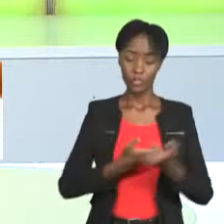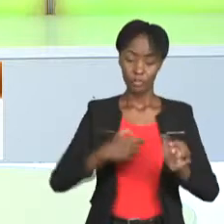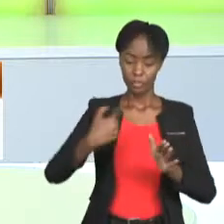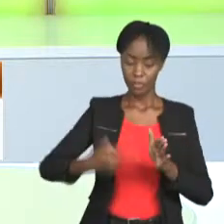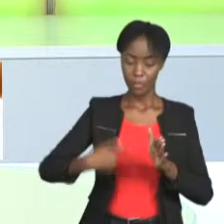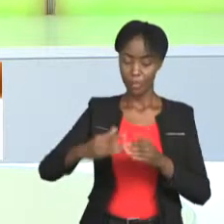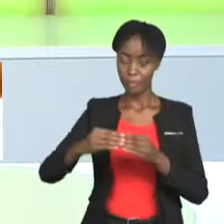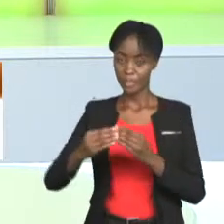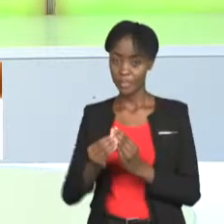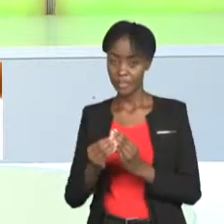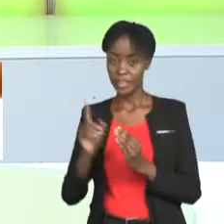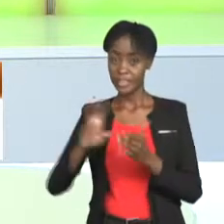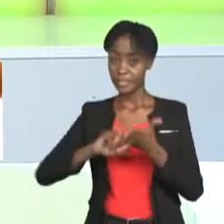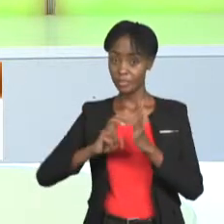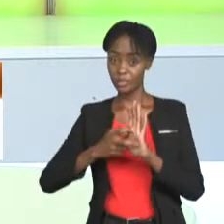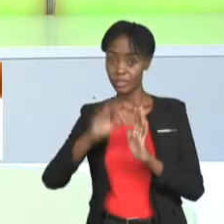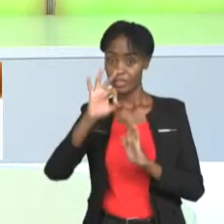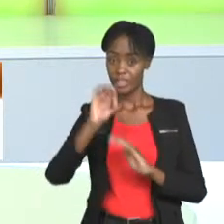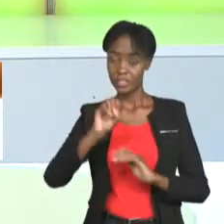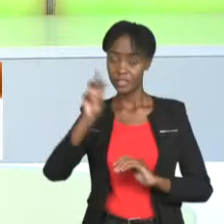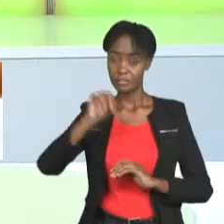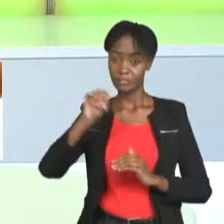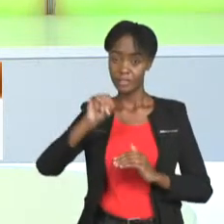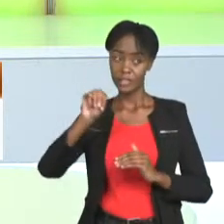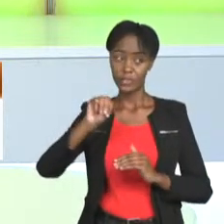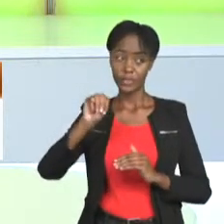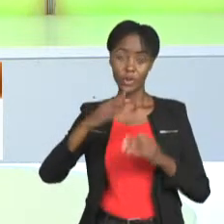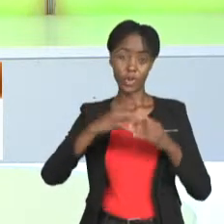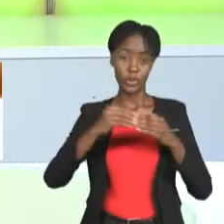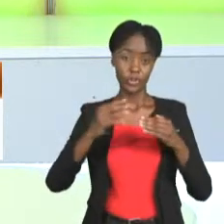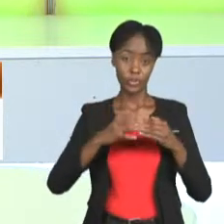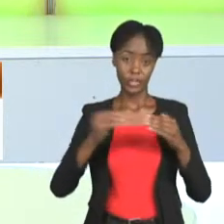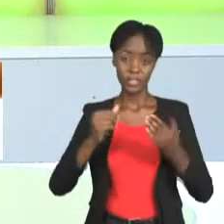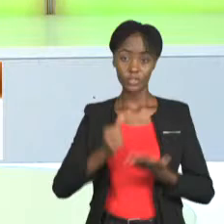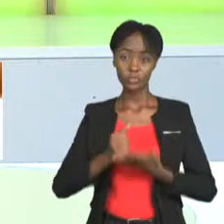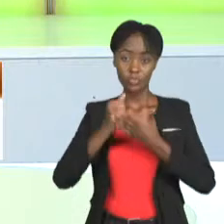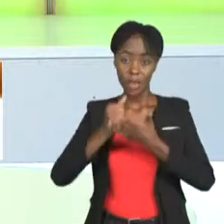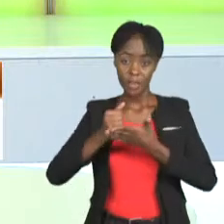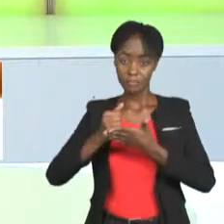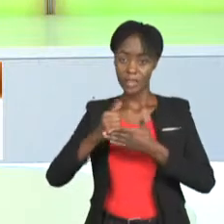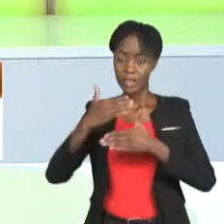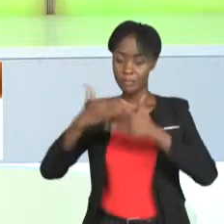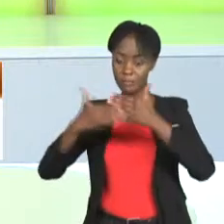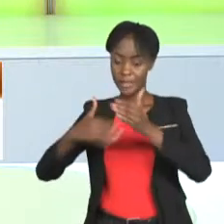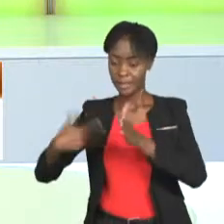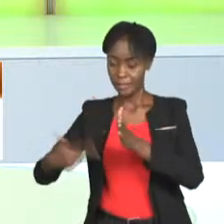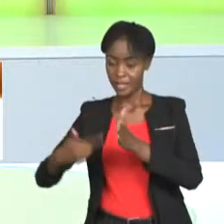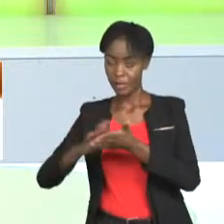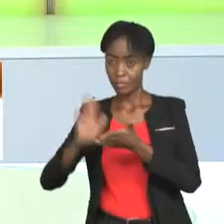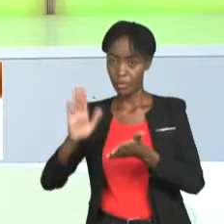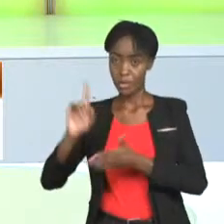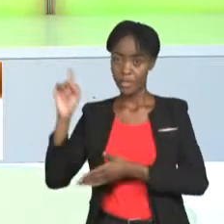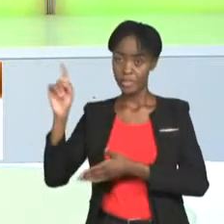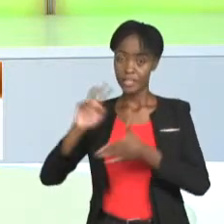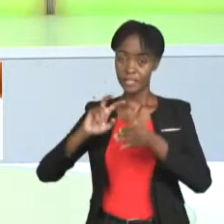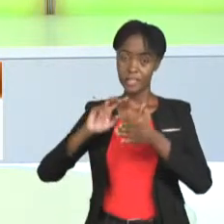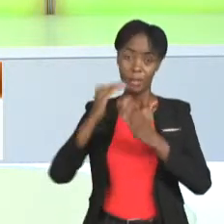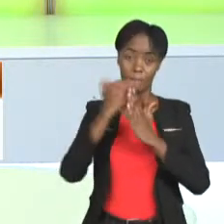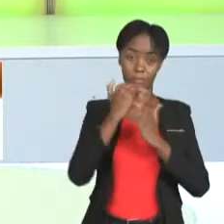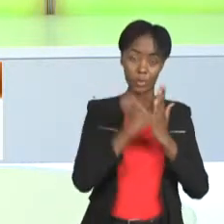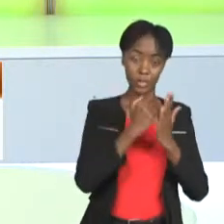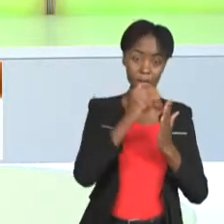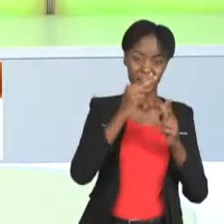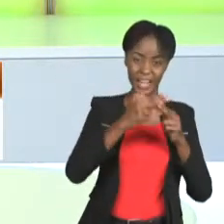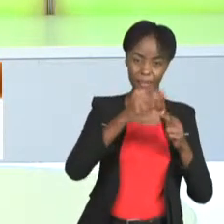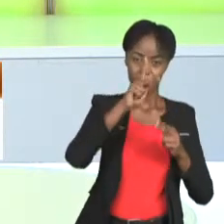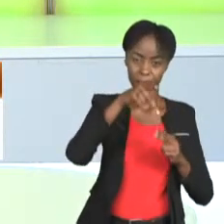ili kusaidia kuendeleza sekta ya utengenezaji bidhaa hapa nchini. Mpango huo almaarufu Program for County Partnership PCP